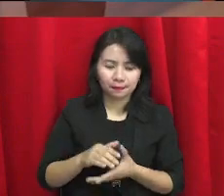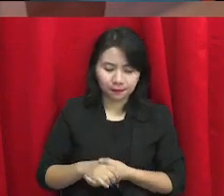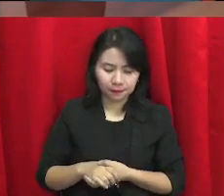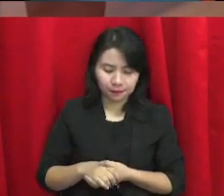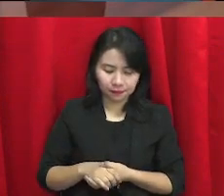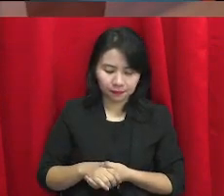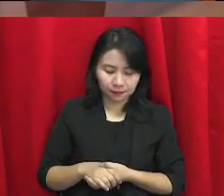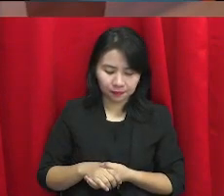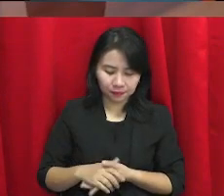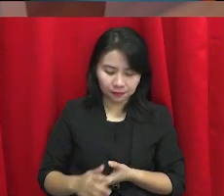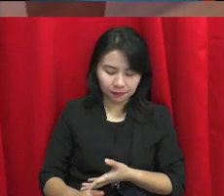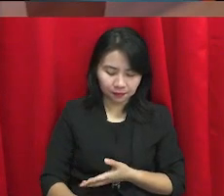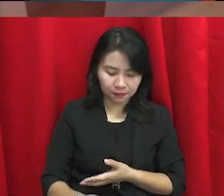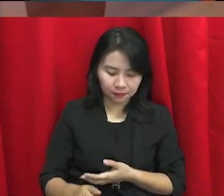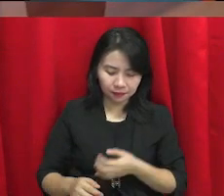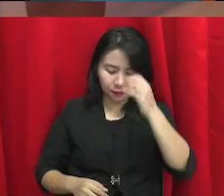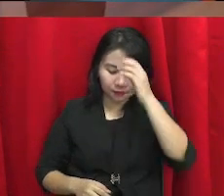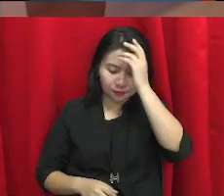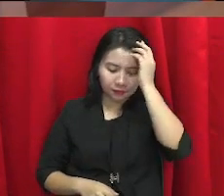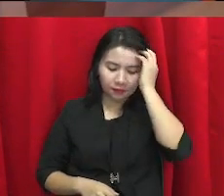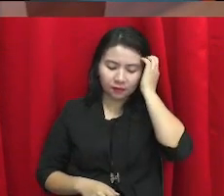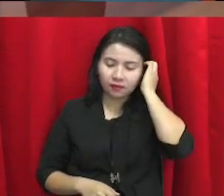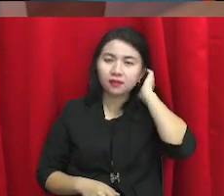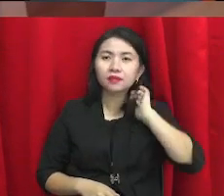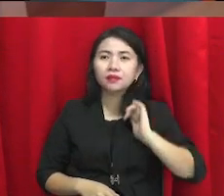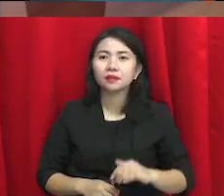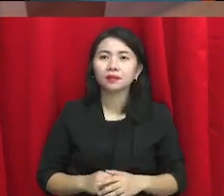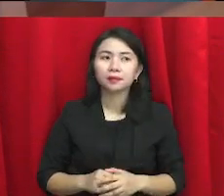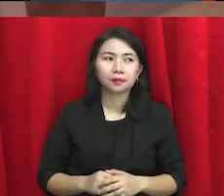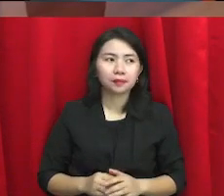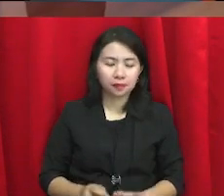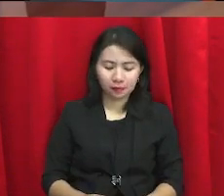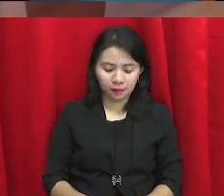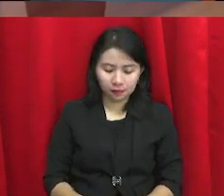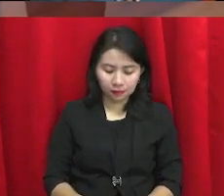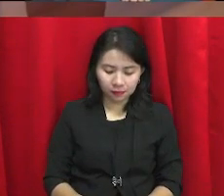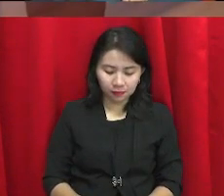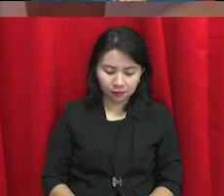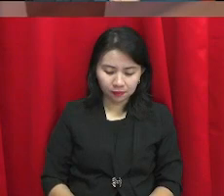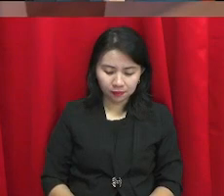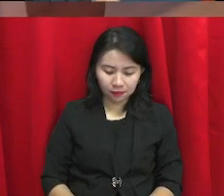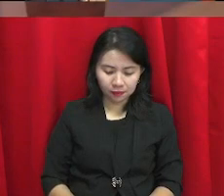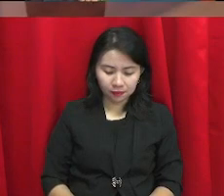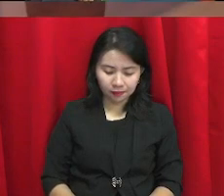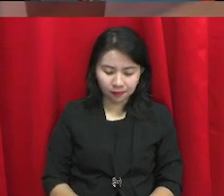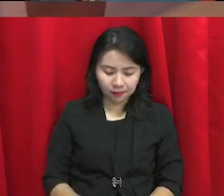because ano para sa buti sa ano tamo sabi nga dito ni ano eh oh, sabi